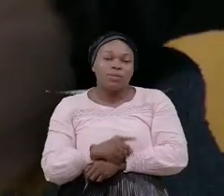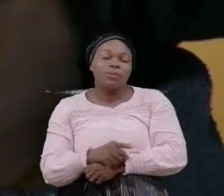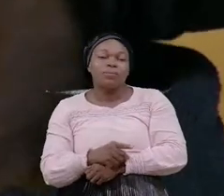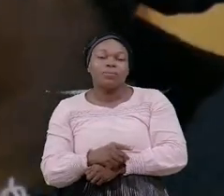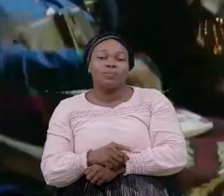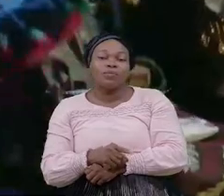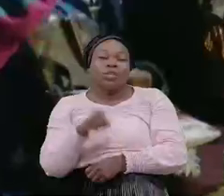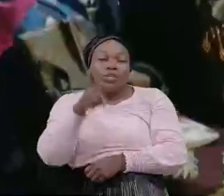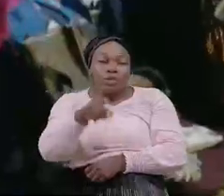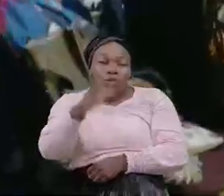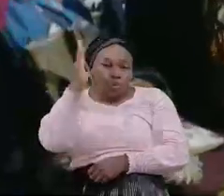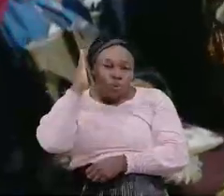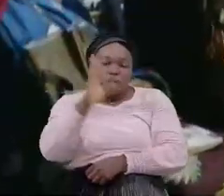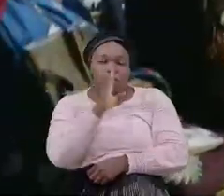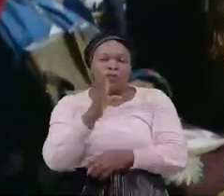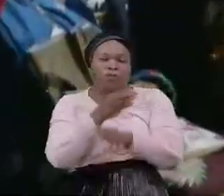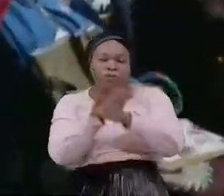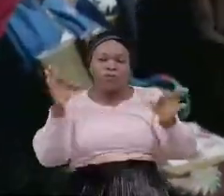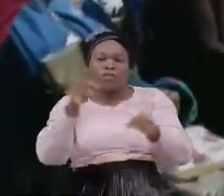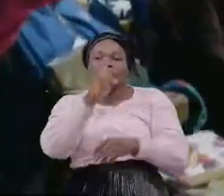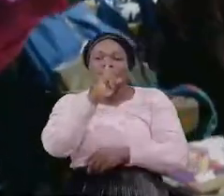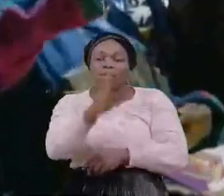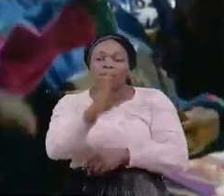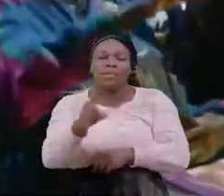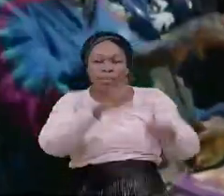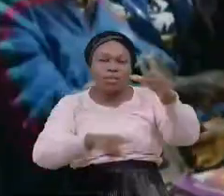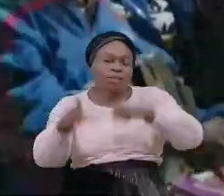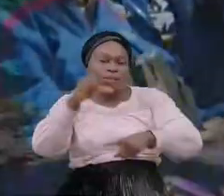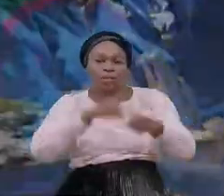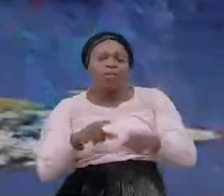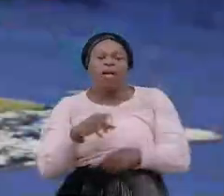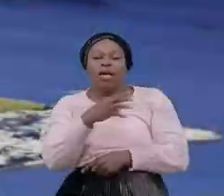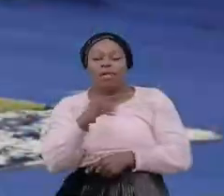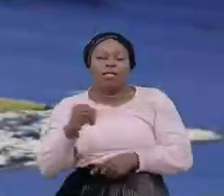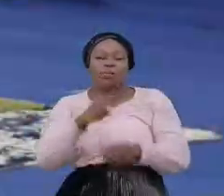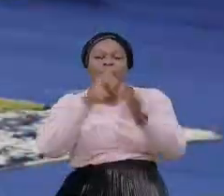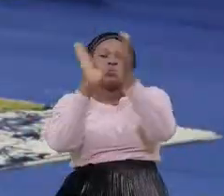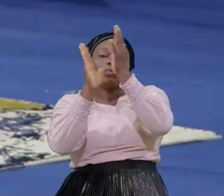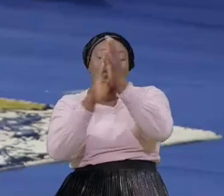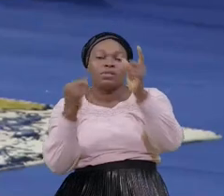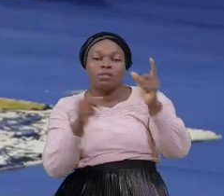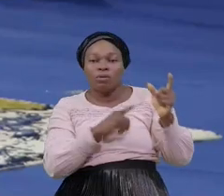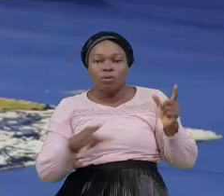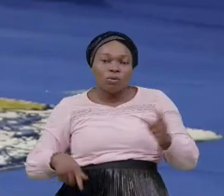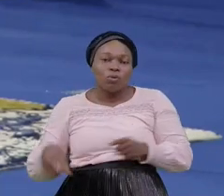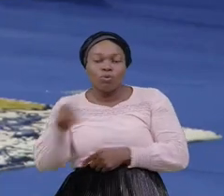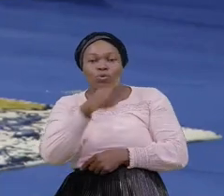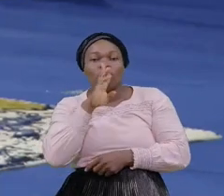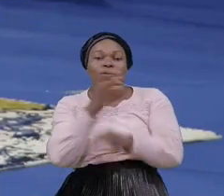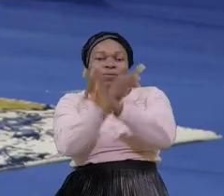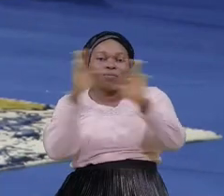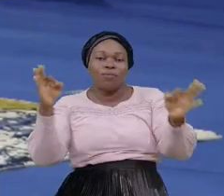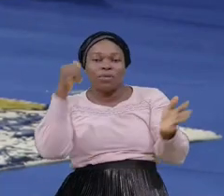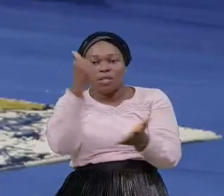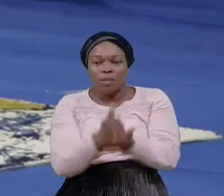Criez-le. Je serai réellement libre. Gloire à Dieu. Vous êtes affranchi. Vous